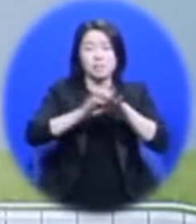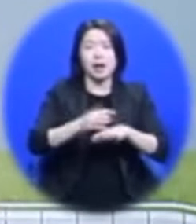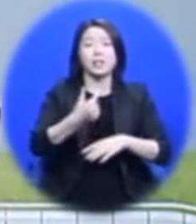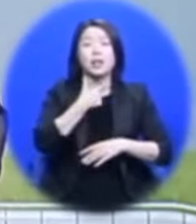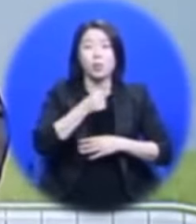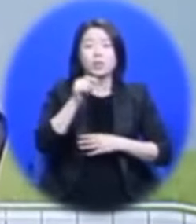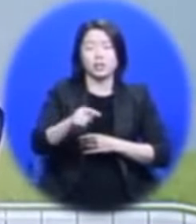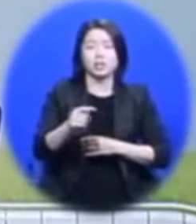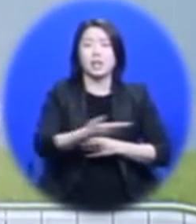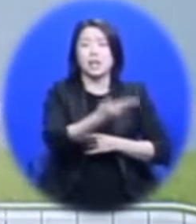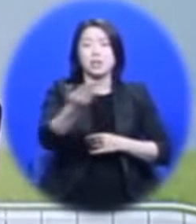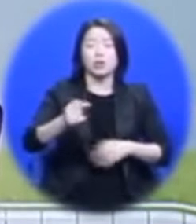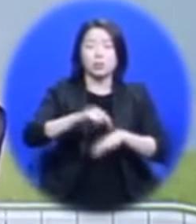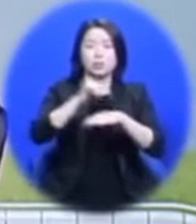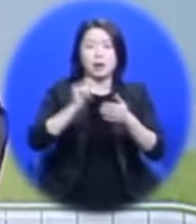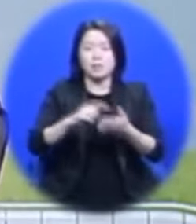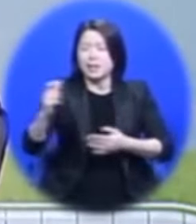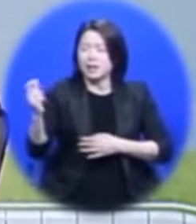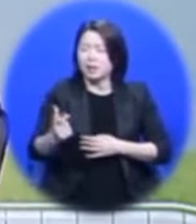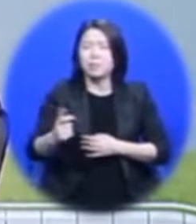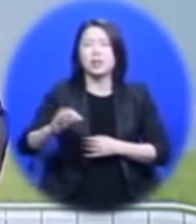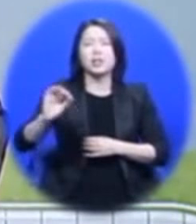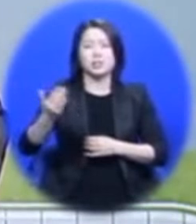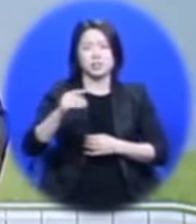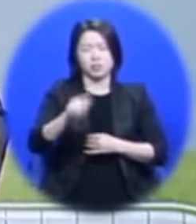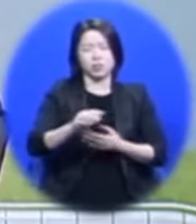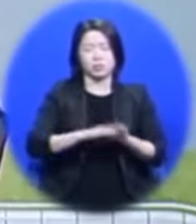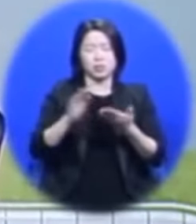것은 여러분의 마음이 강팍해지는 겁니다.